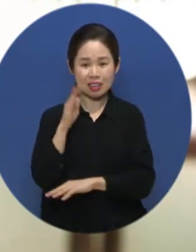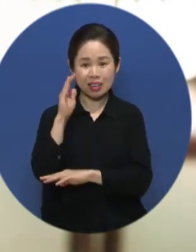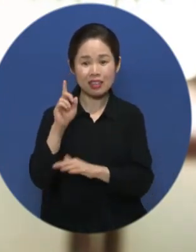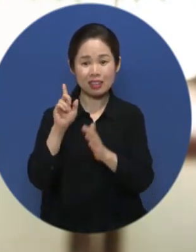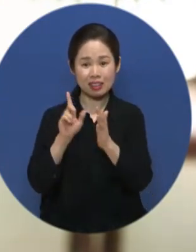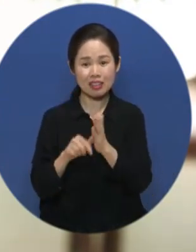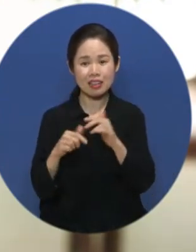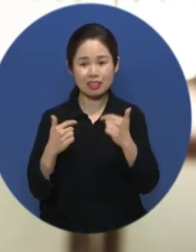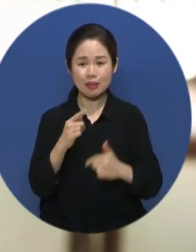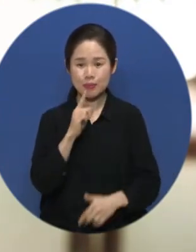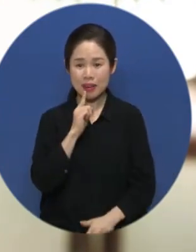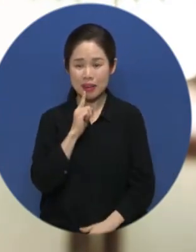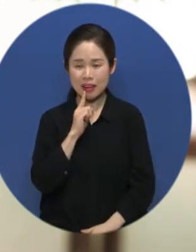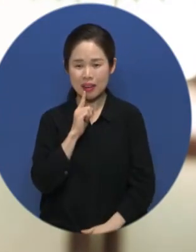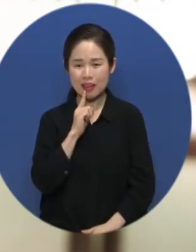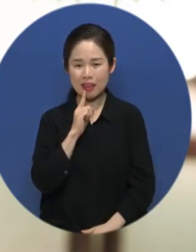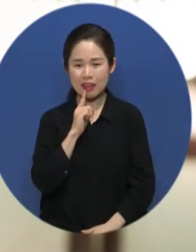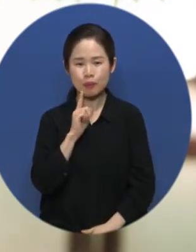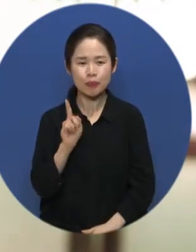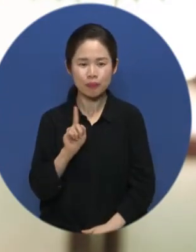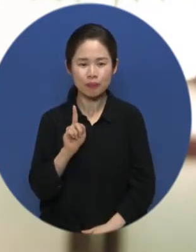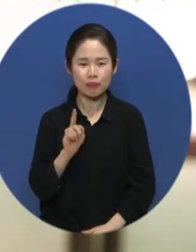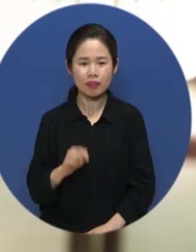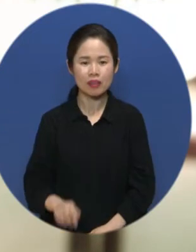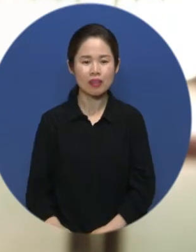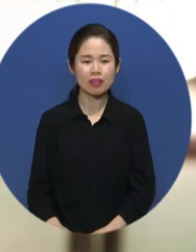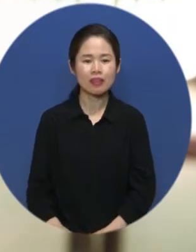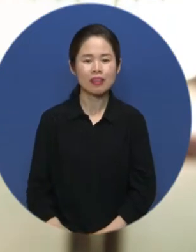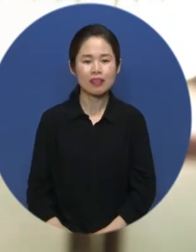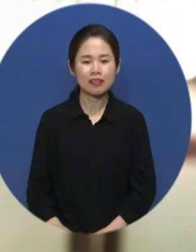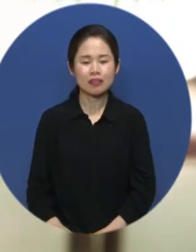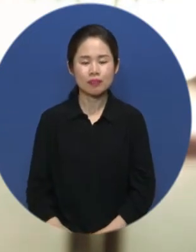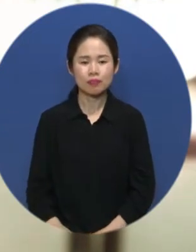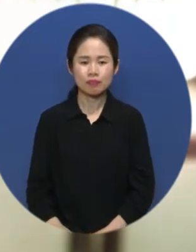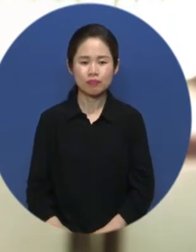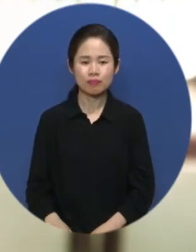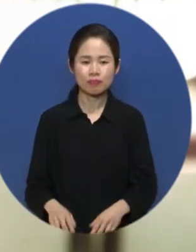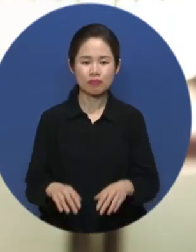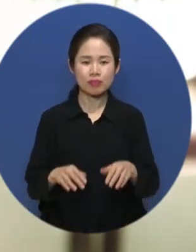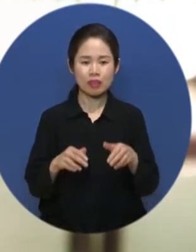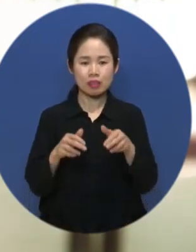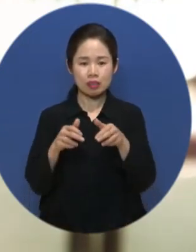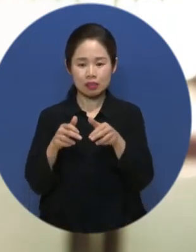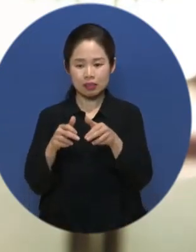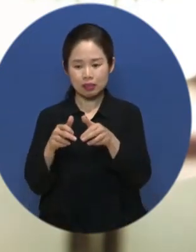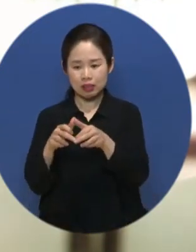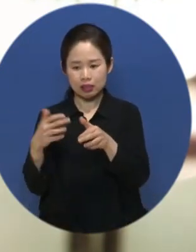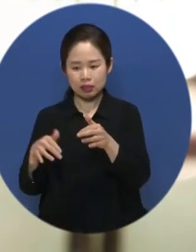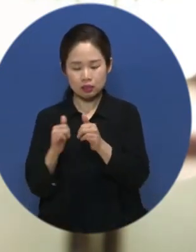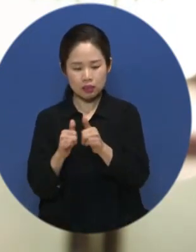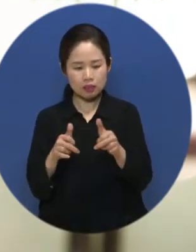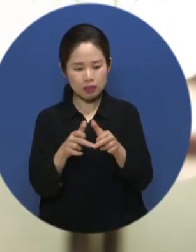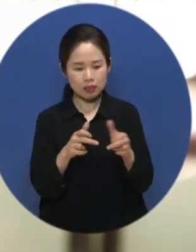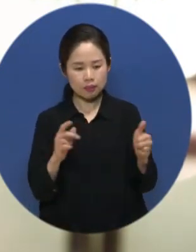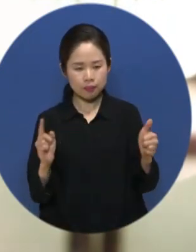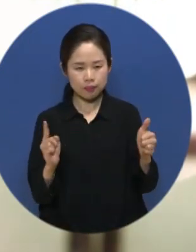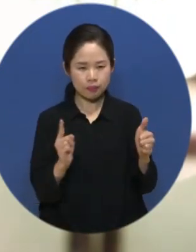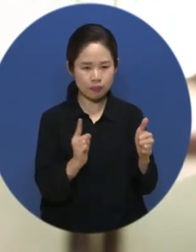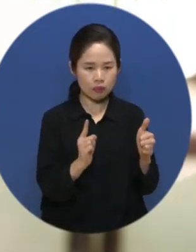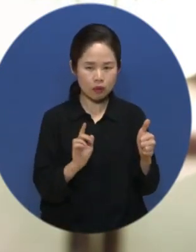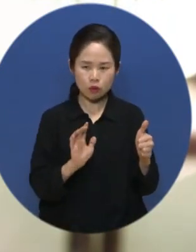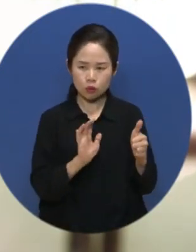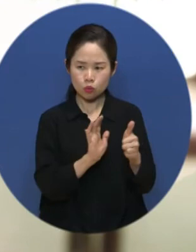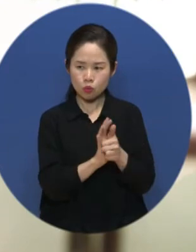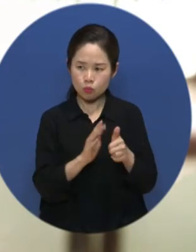이야기를 드리지만, 우리 보편적으로 많은 사람들이 장애인분들을 만날 때 먼저 다가가고 먼저 도움을 드려야